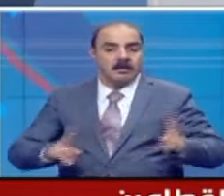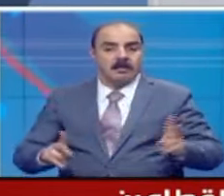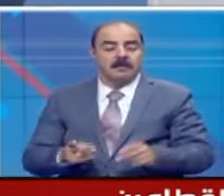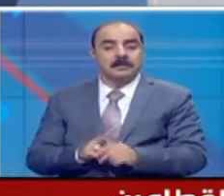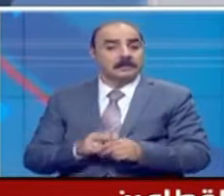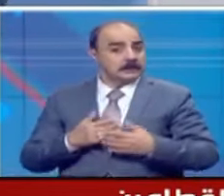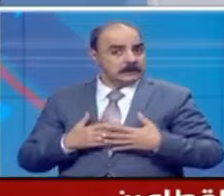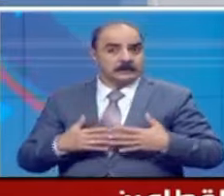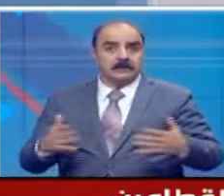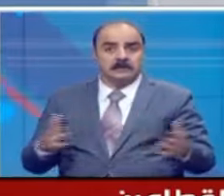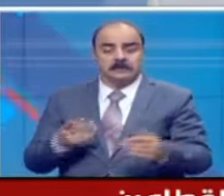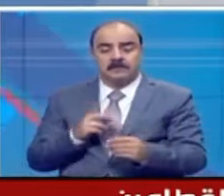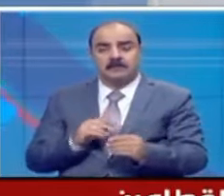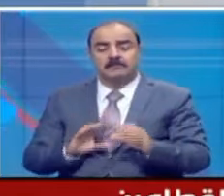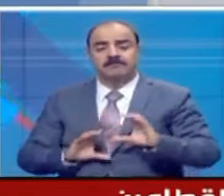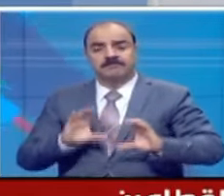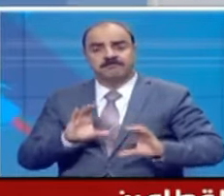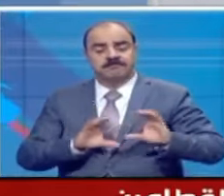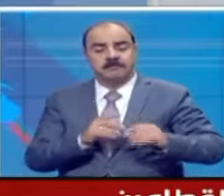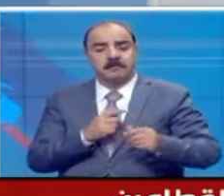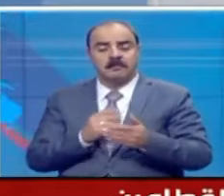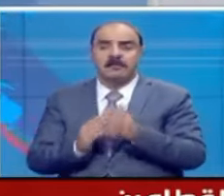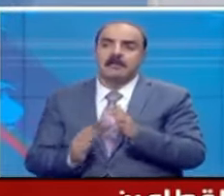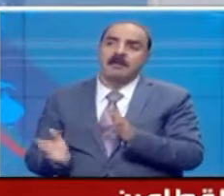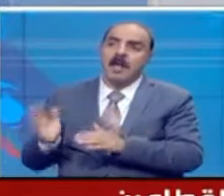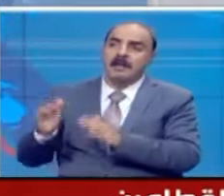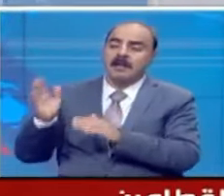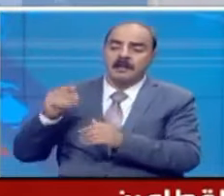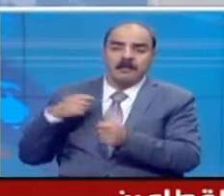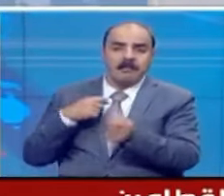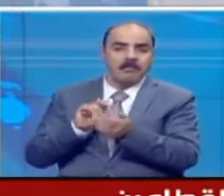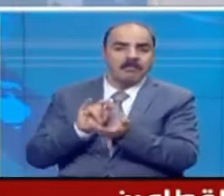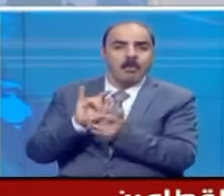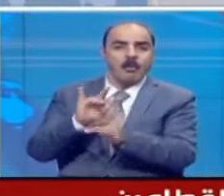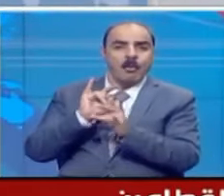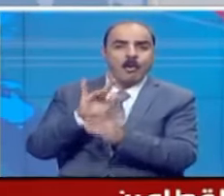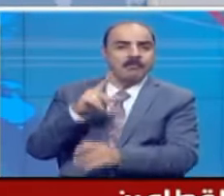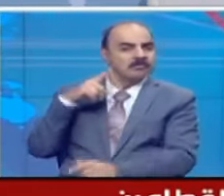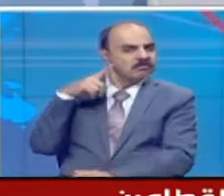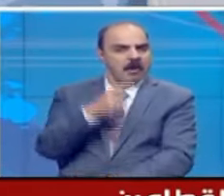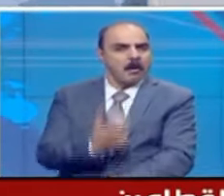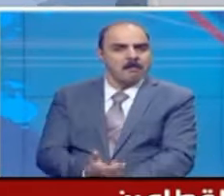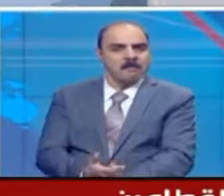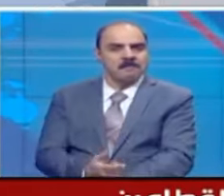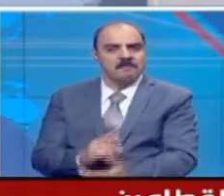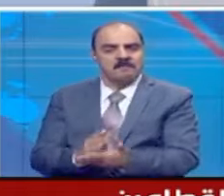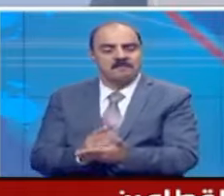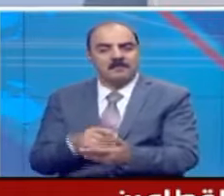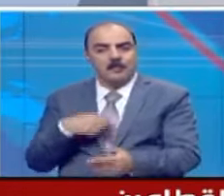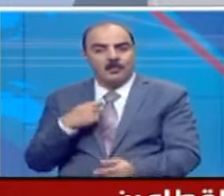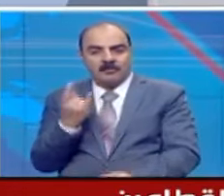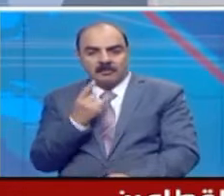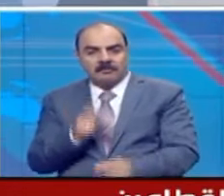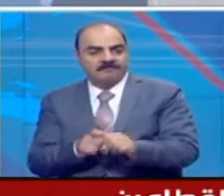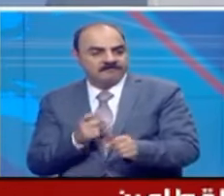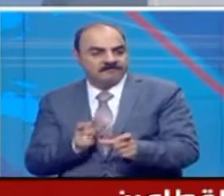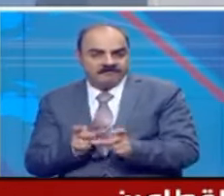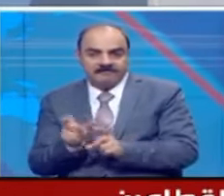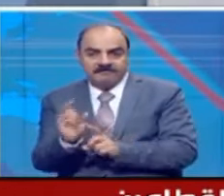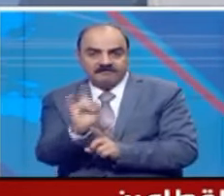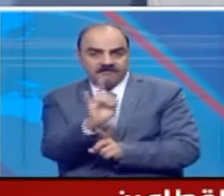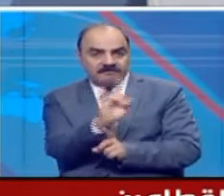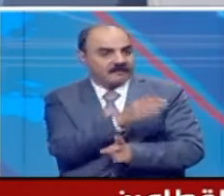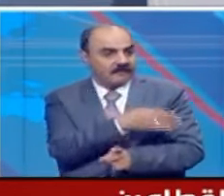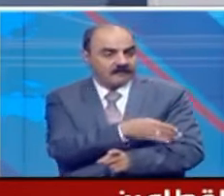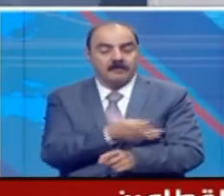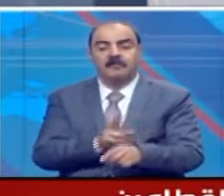والدفع بمزيد من التضخم فيه برفع الأسعار. كانت التحركات أيضا من سواء كان وزارة الداخلية أو الأجهزة الرقابية